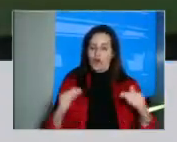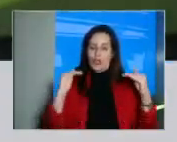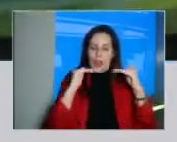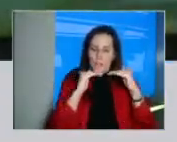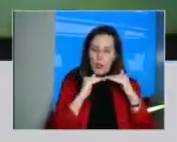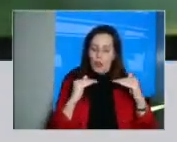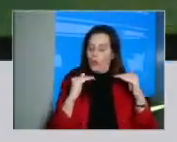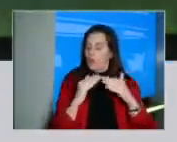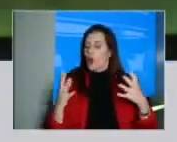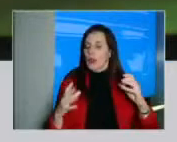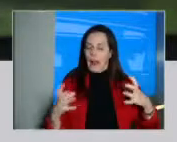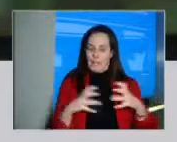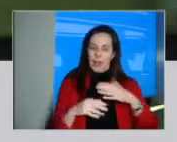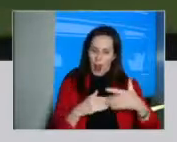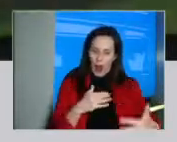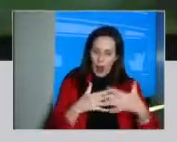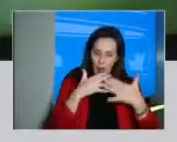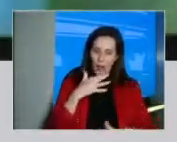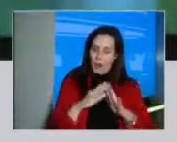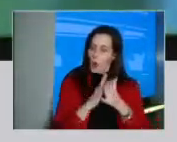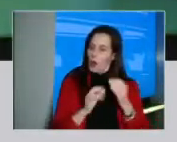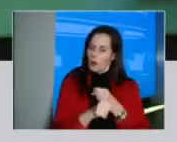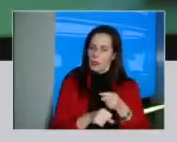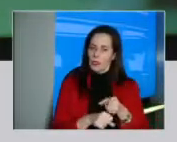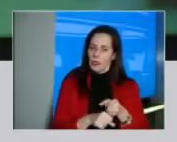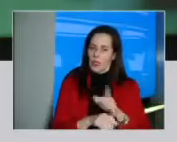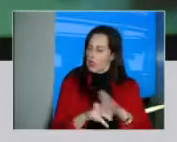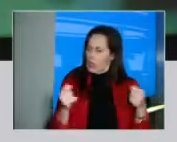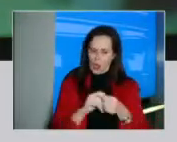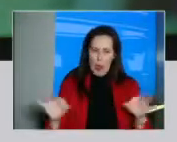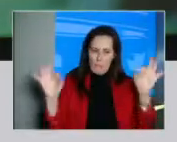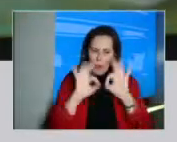שוויון בנטל, שוויון חברתי וכו'. וכל המטלות האלה אין להם בכך קשר